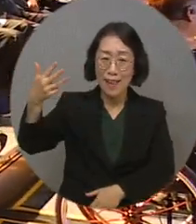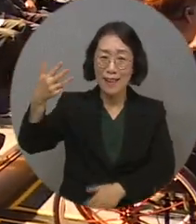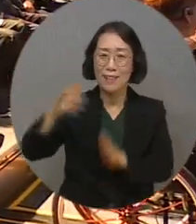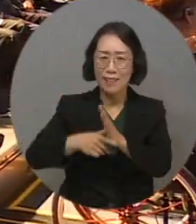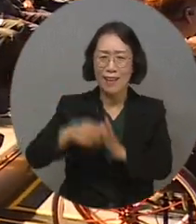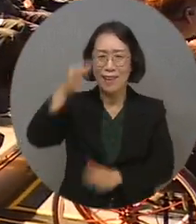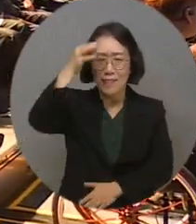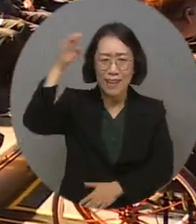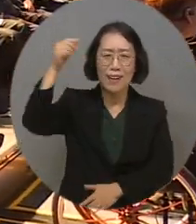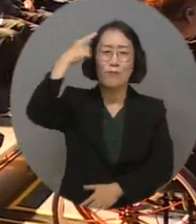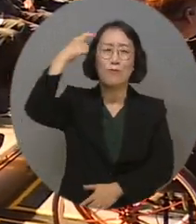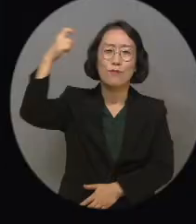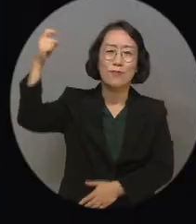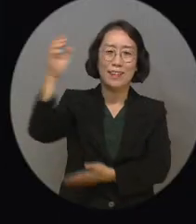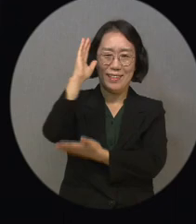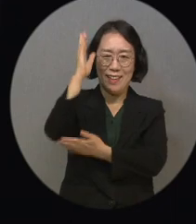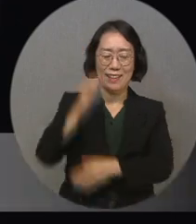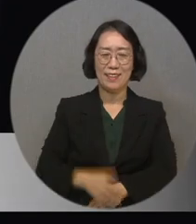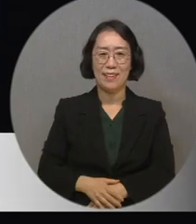소감을 밝혔습니다.